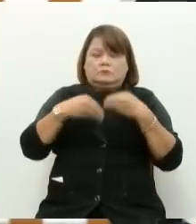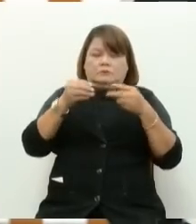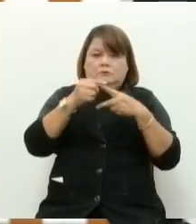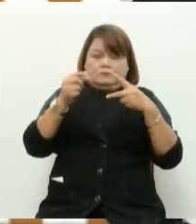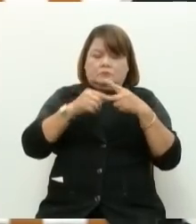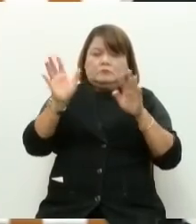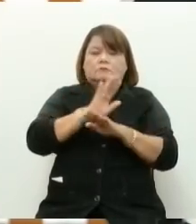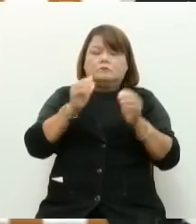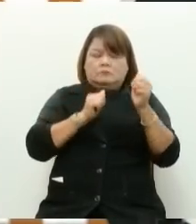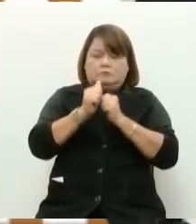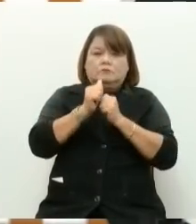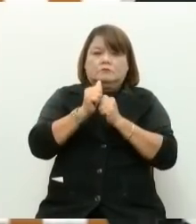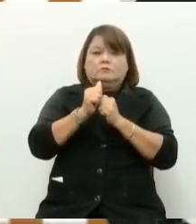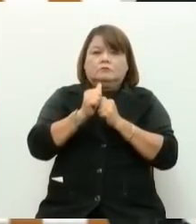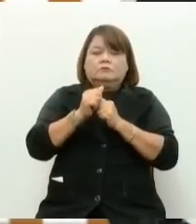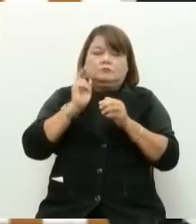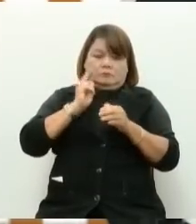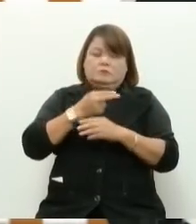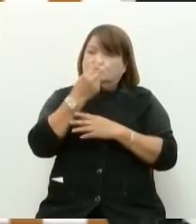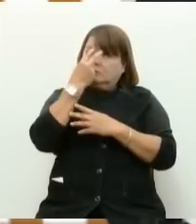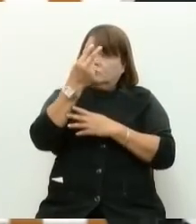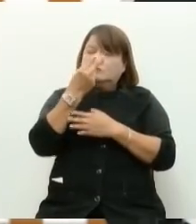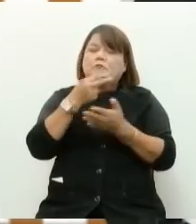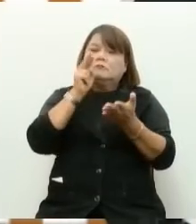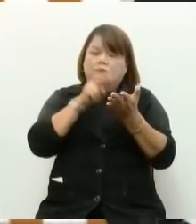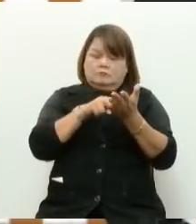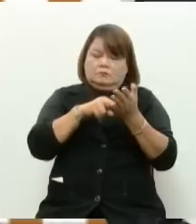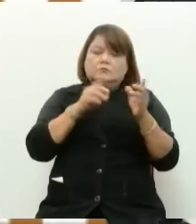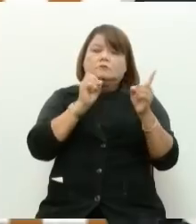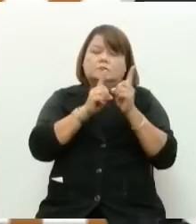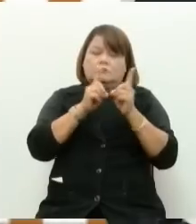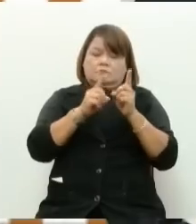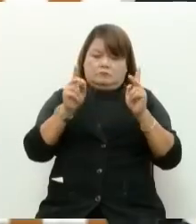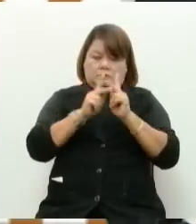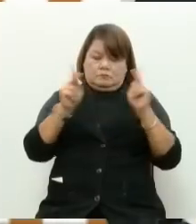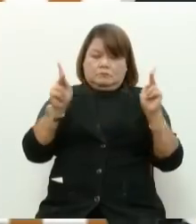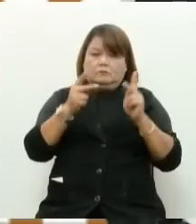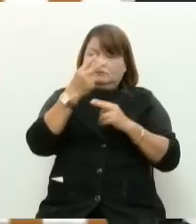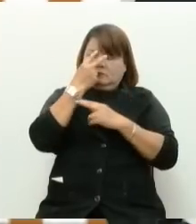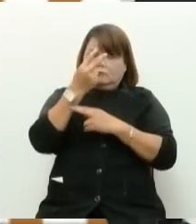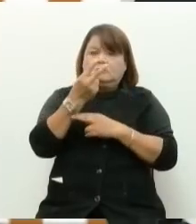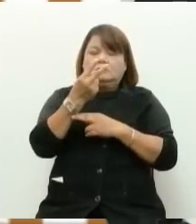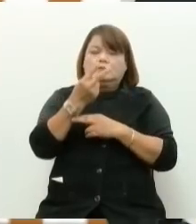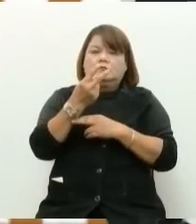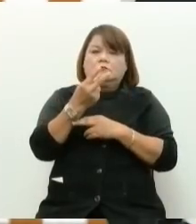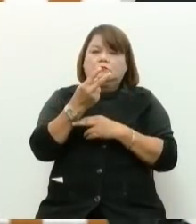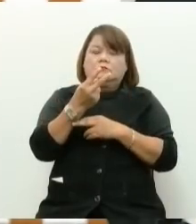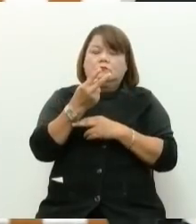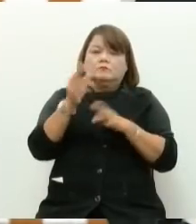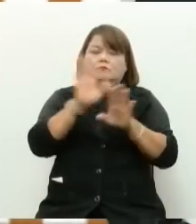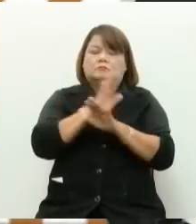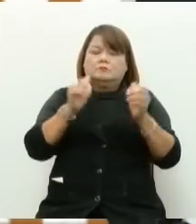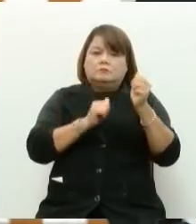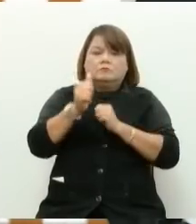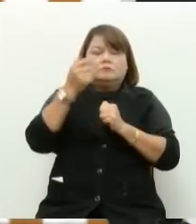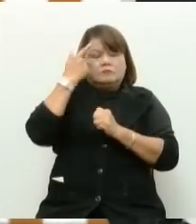าไม่ผ่านนะคะแต่พอเราไปดูในข้อสังเกตอะค่ะก็พบว่าท่านกรรมการเขียนว่าที่ไม่ผ่านเนี่ยเพราะว่